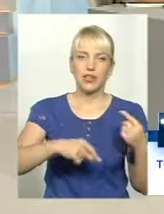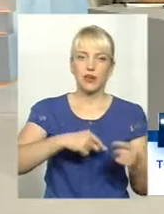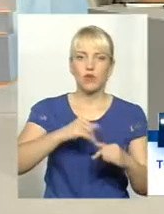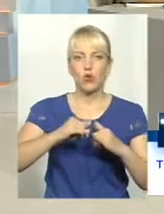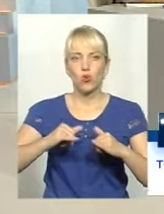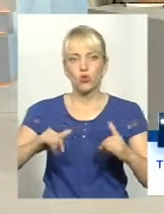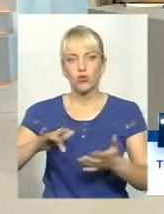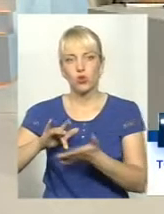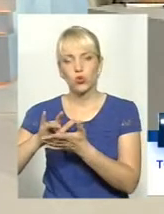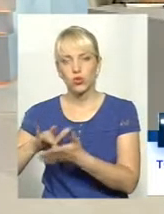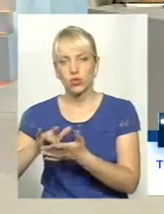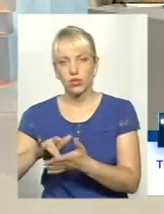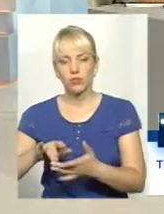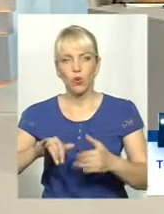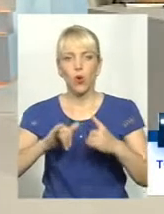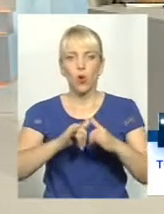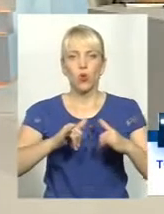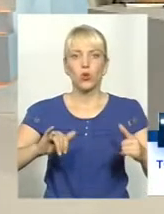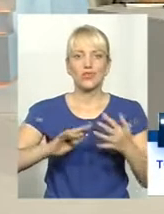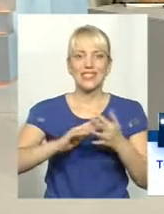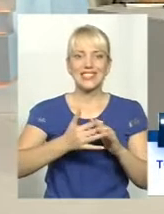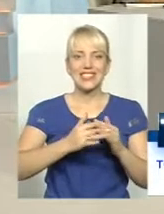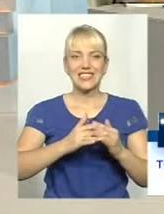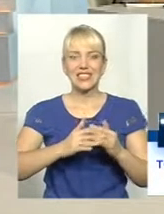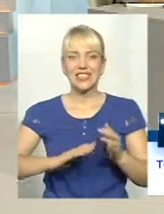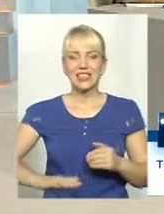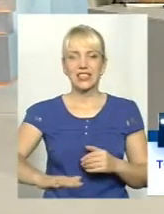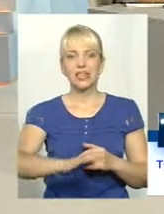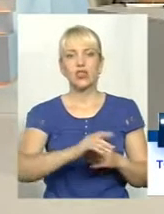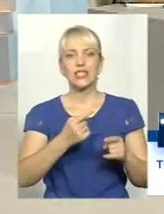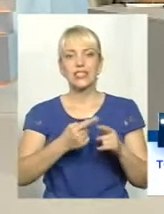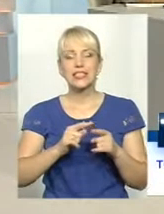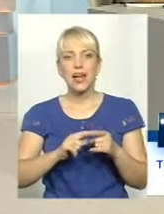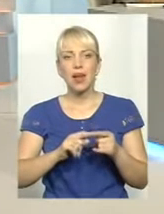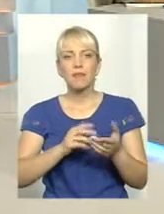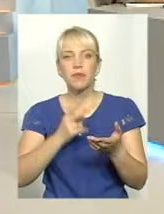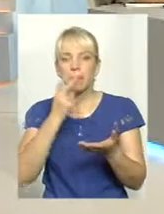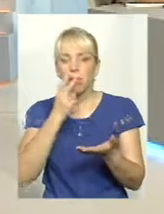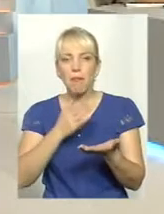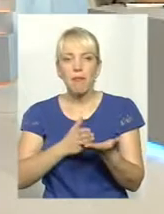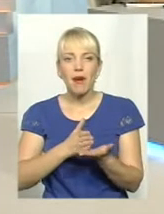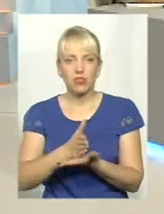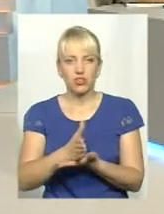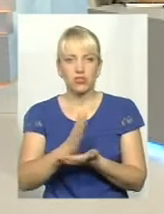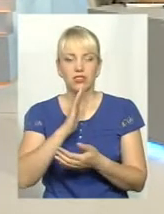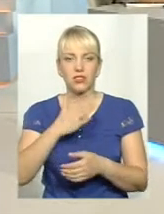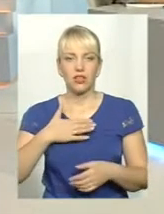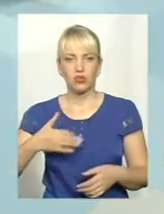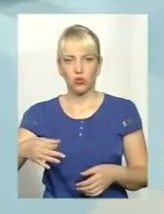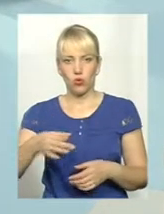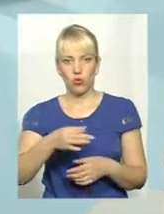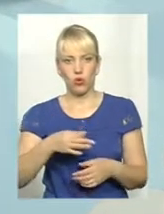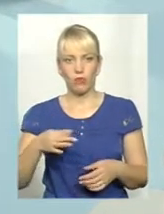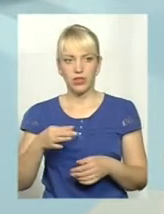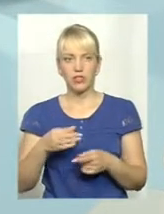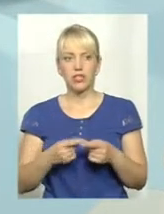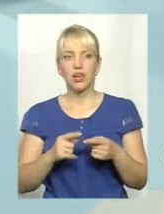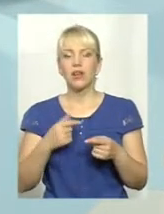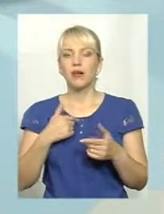області. Вона затверджена ще в 2011 році, чомусь вона ще до кінця не виконується. Там є напрямки, як розвиток